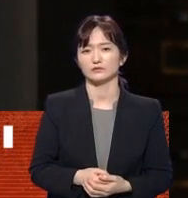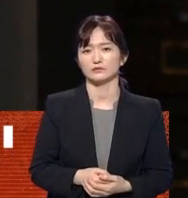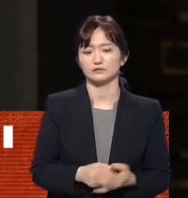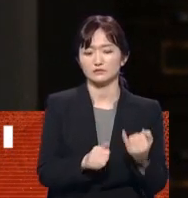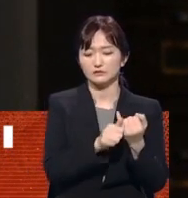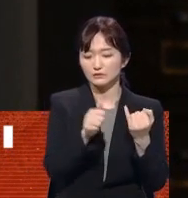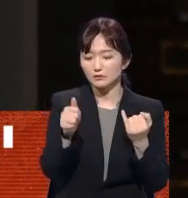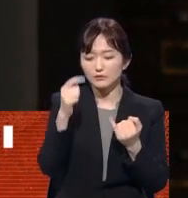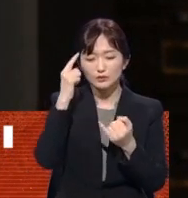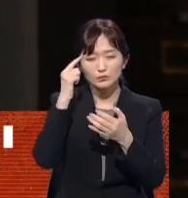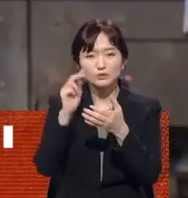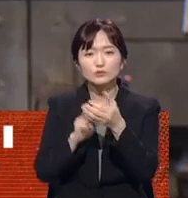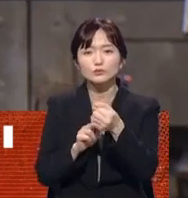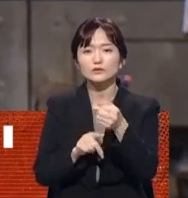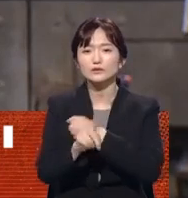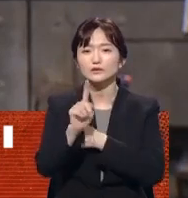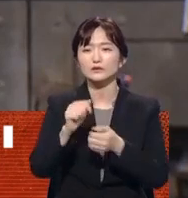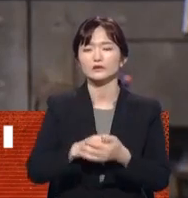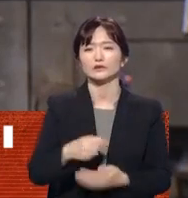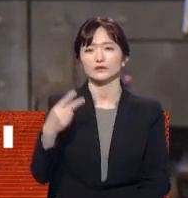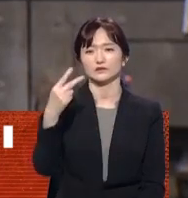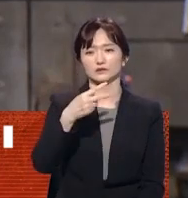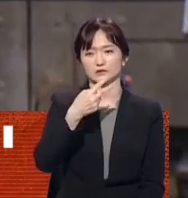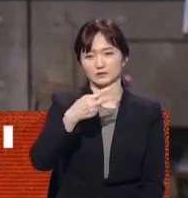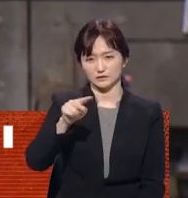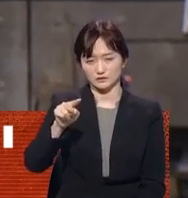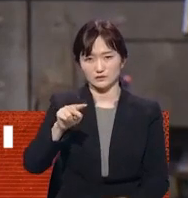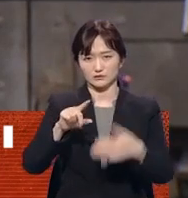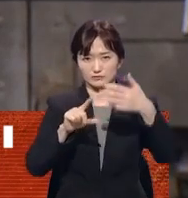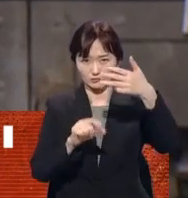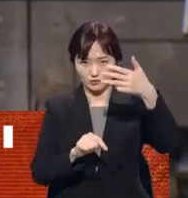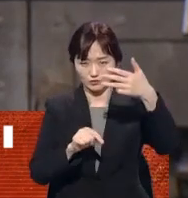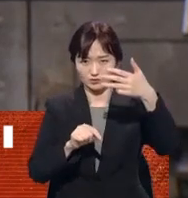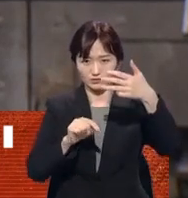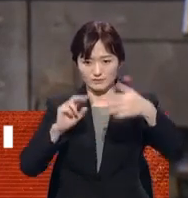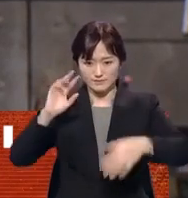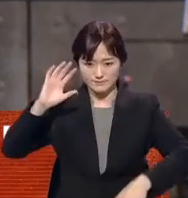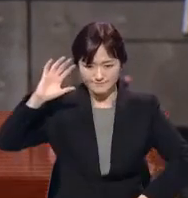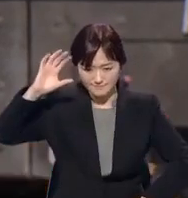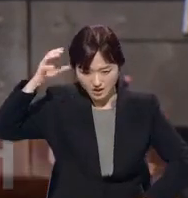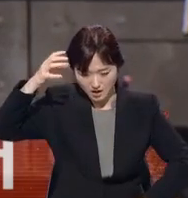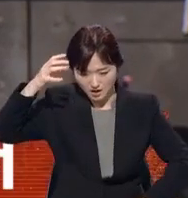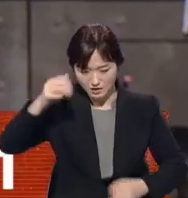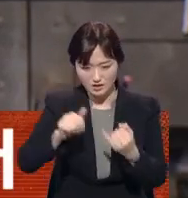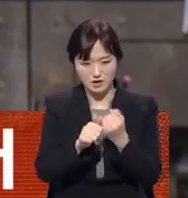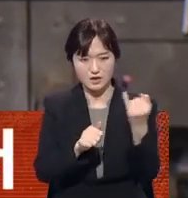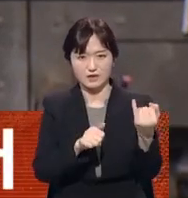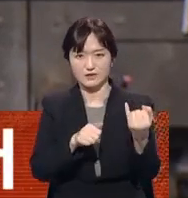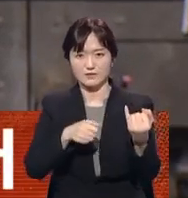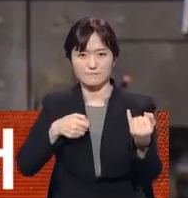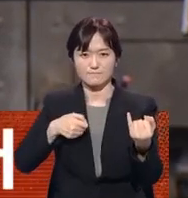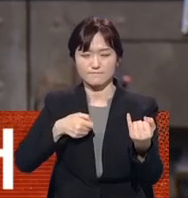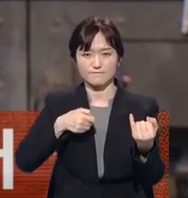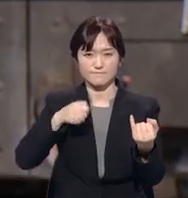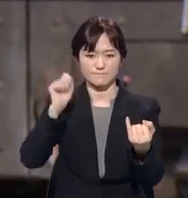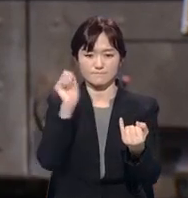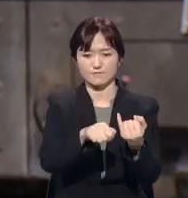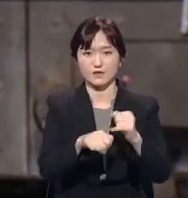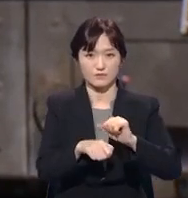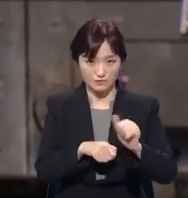숨겨왔던 겁니다 자 일단은 2002년 8월에 이렇게 우발적으로 본인 주장이긴 한데 우발적으로 아내를 살해한